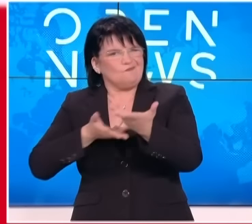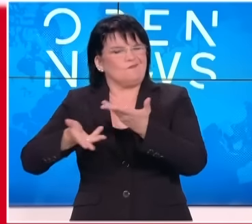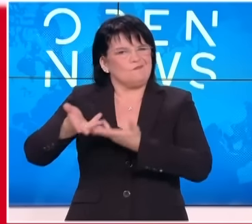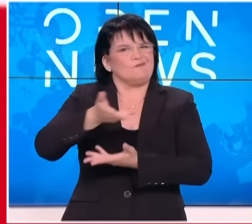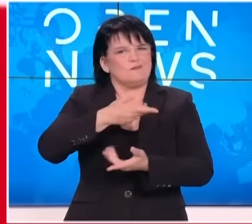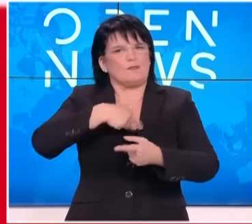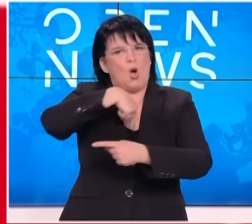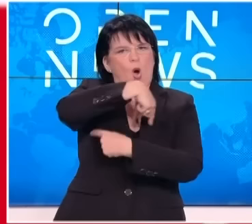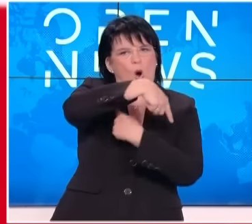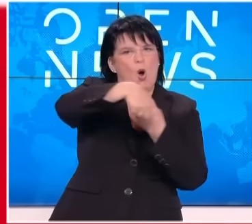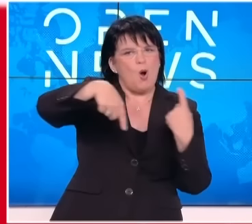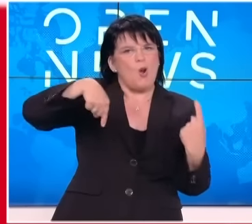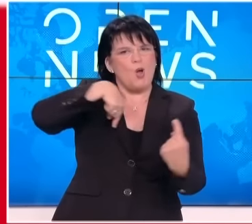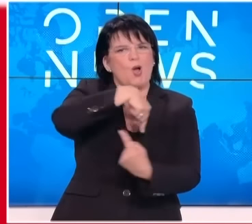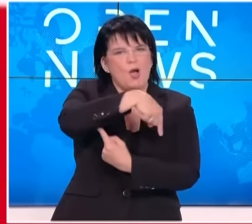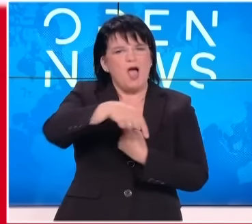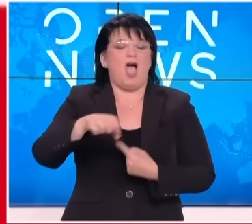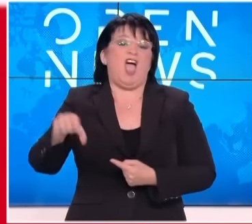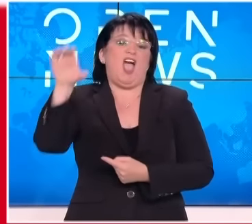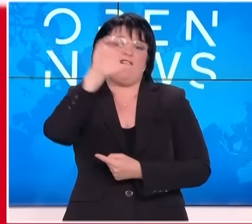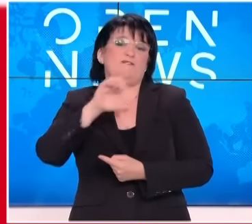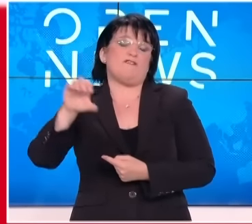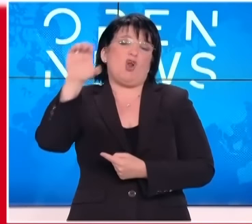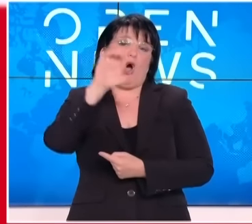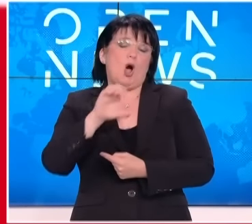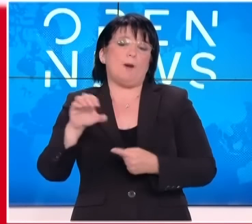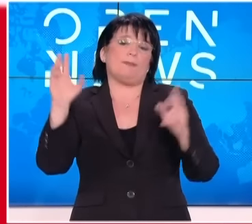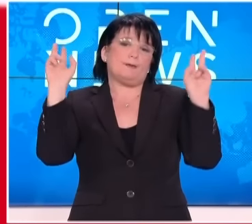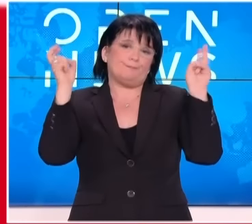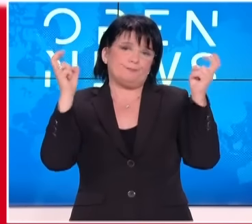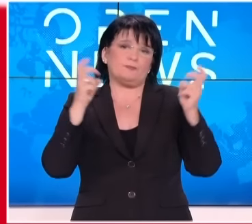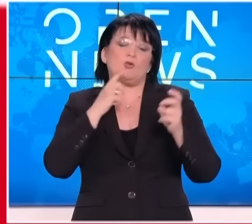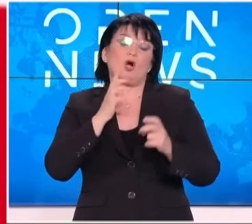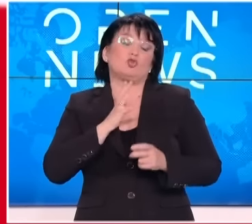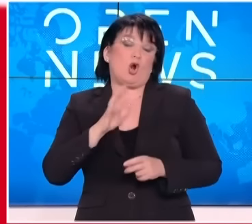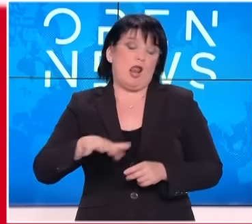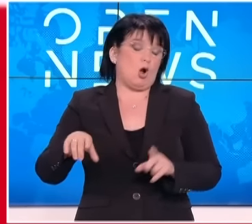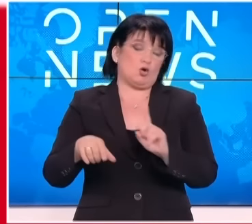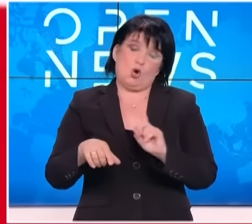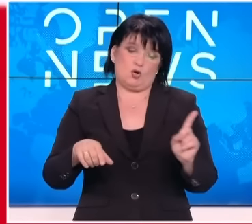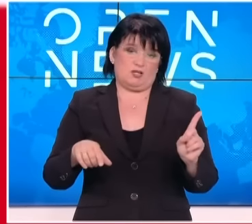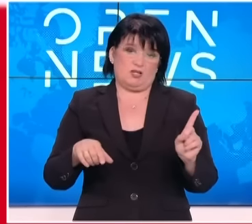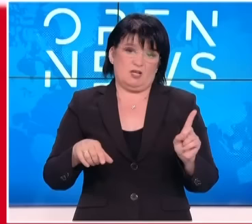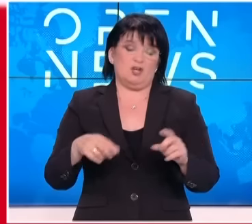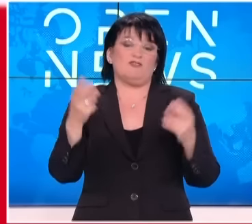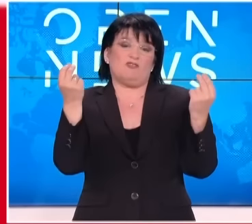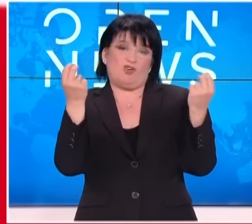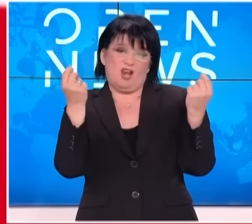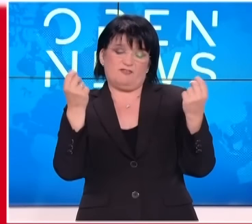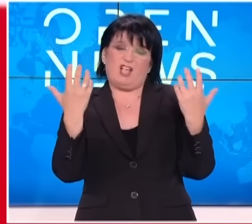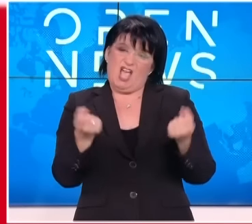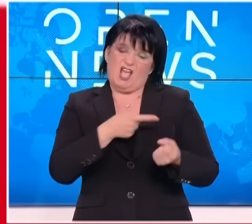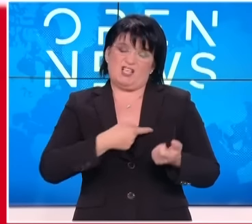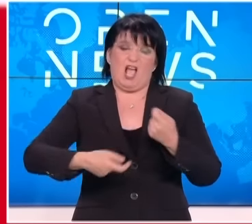κύκλος σε αυτή την ωραία ευρώπη ευρωπαϊκή ένωση όχι των λαών αλλά των λεφτάδες